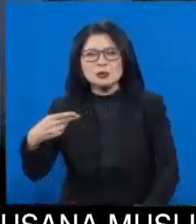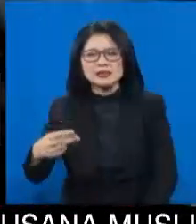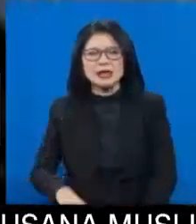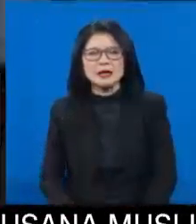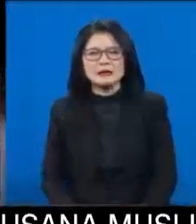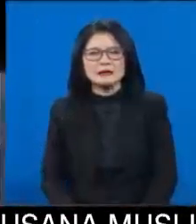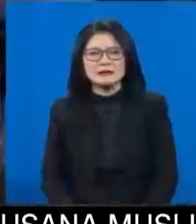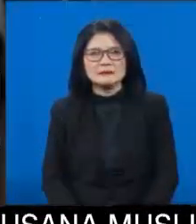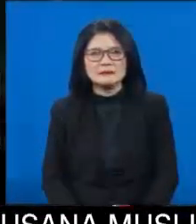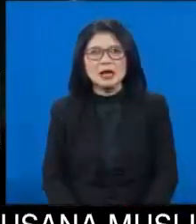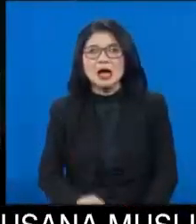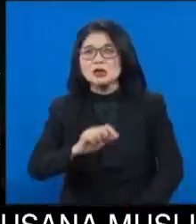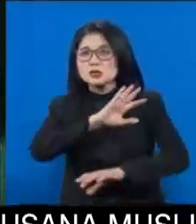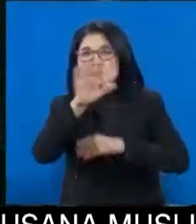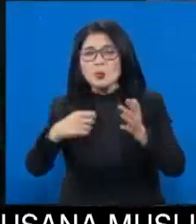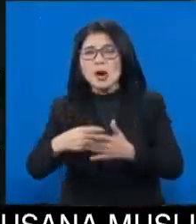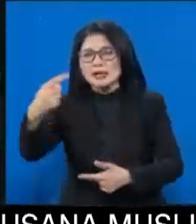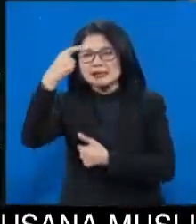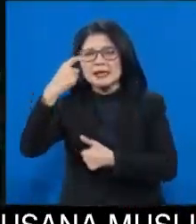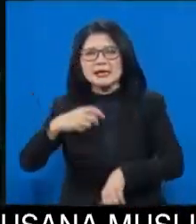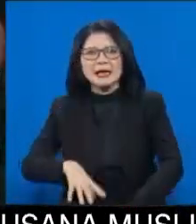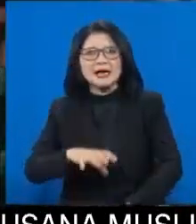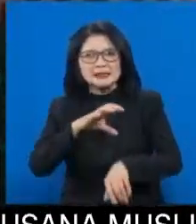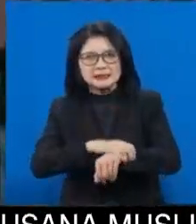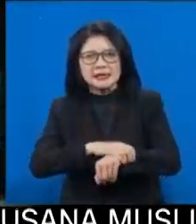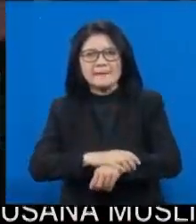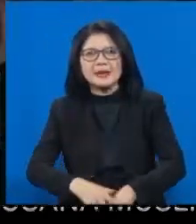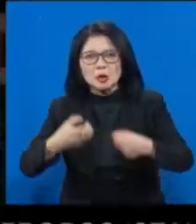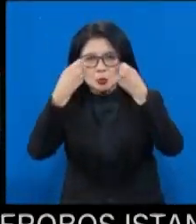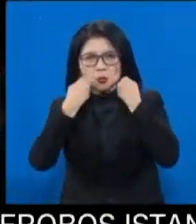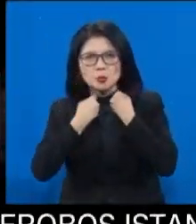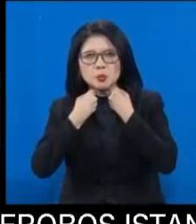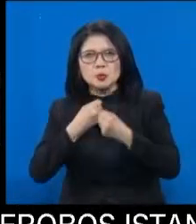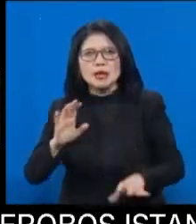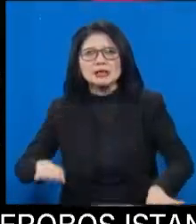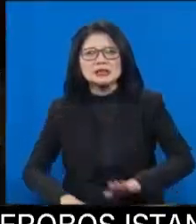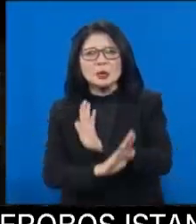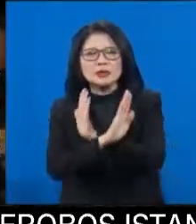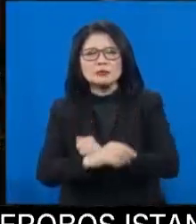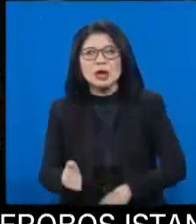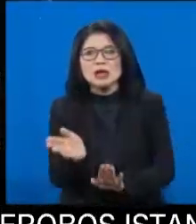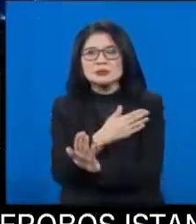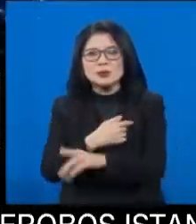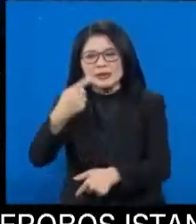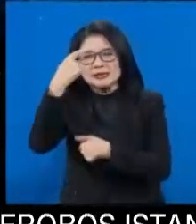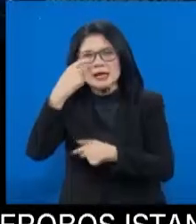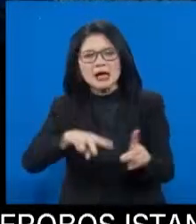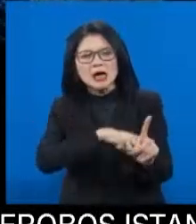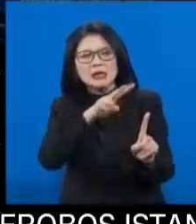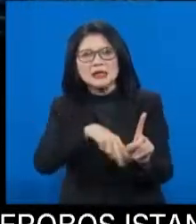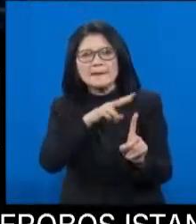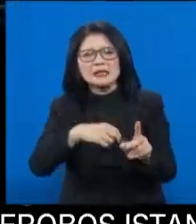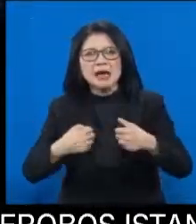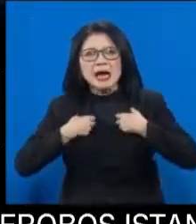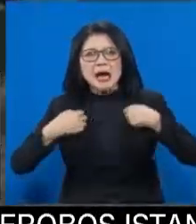Lukita. Para tersangka ditahan di Rutan Polda Jawa Timur. Sebelum ditahan, para tersangka ini menjalani pemeriksaan kesehatan dari